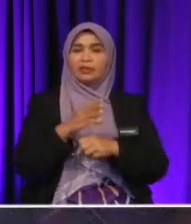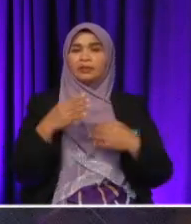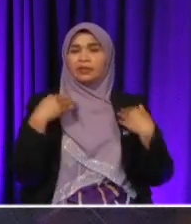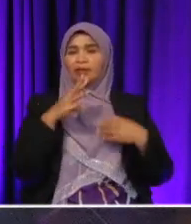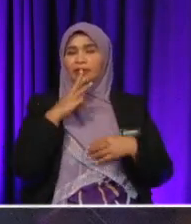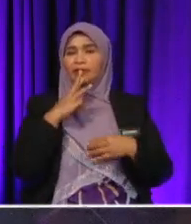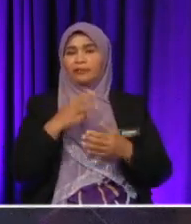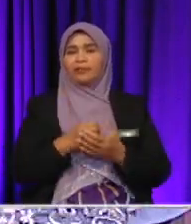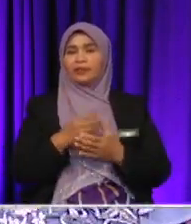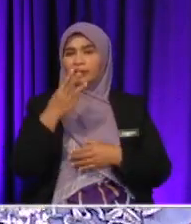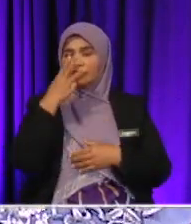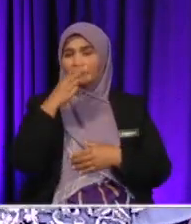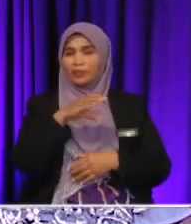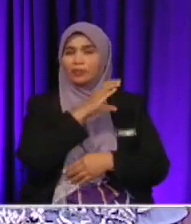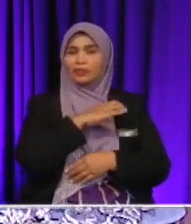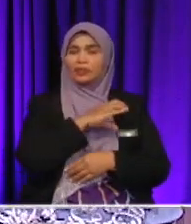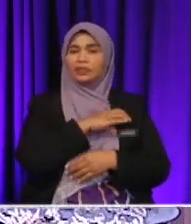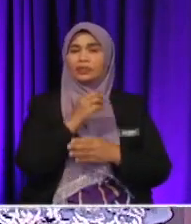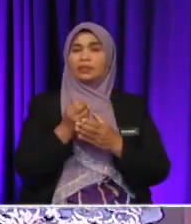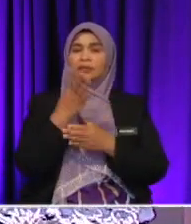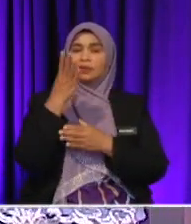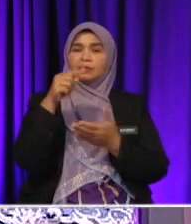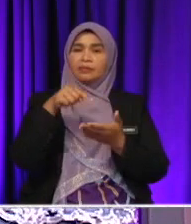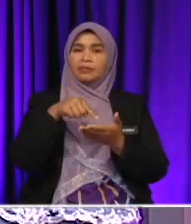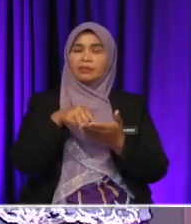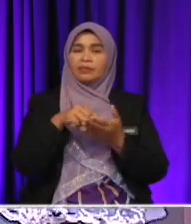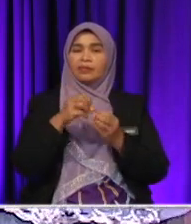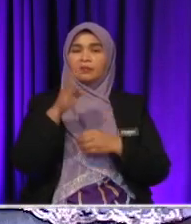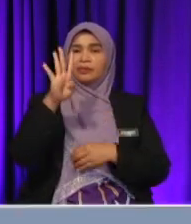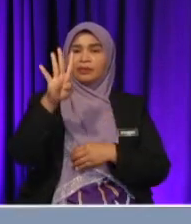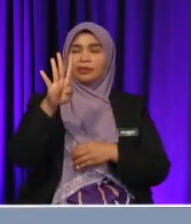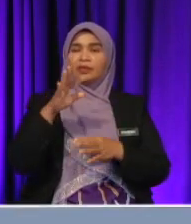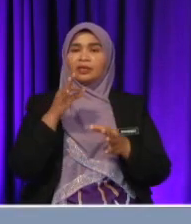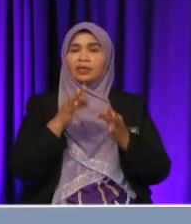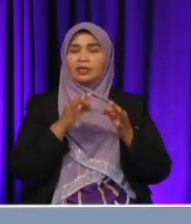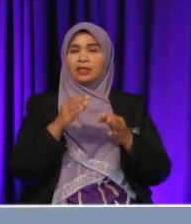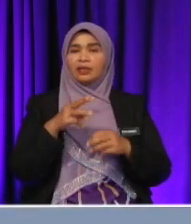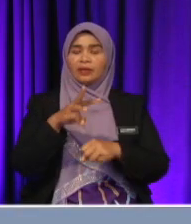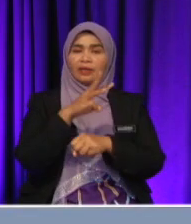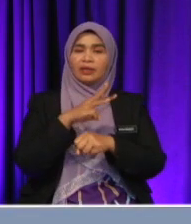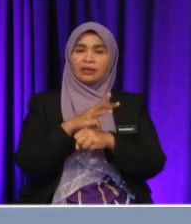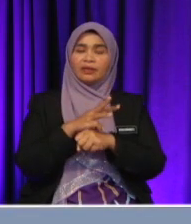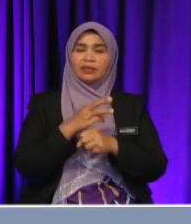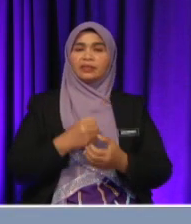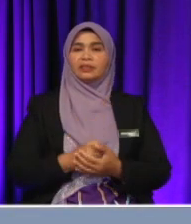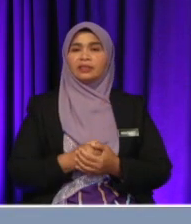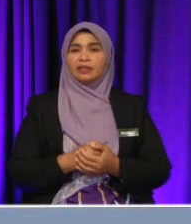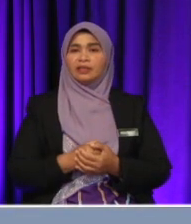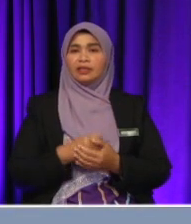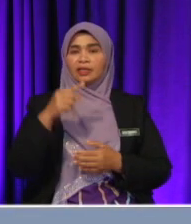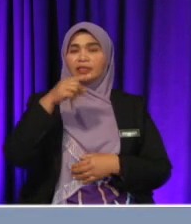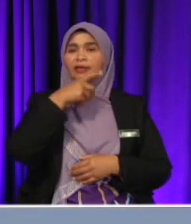ciri-ciri tumbuhan ini Oke yang keempat kalau kawasan berguruan macam